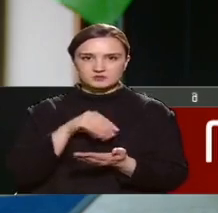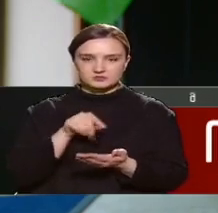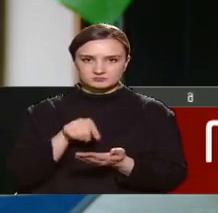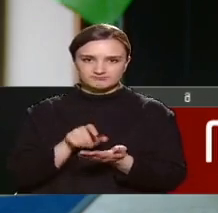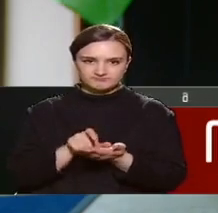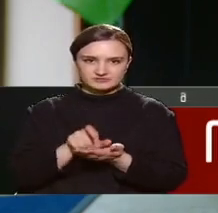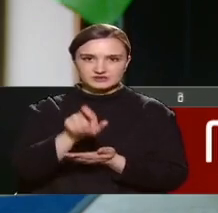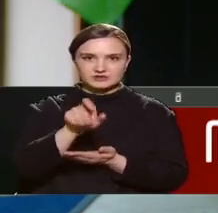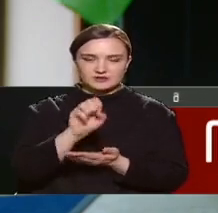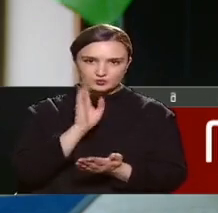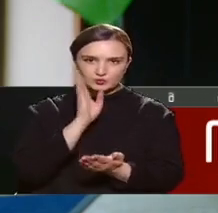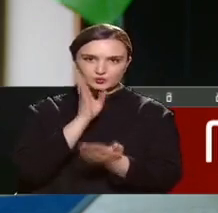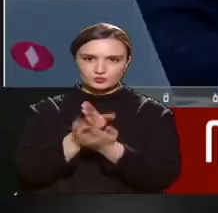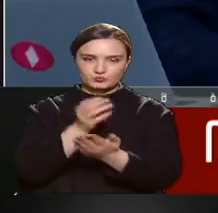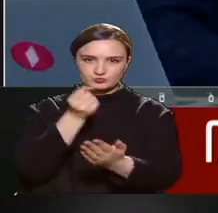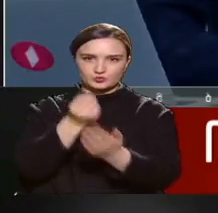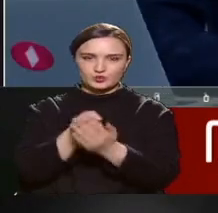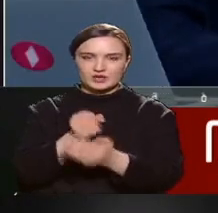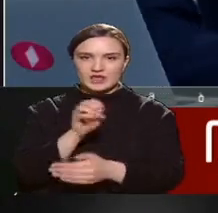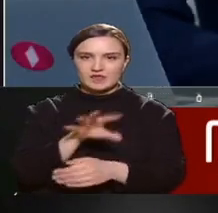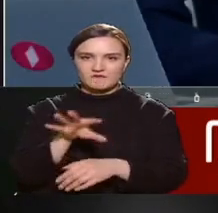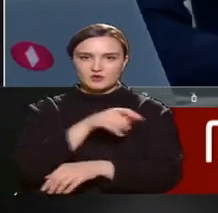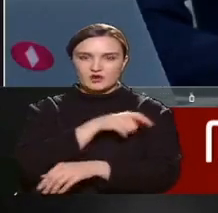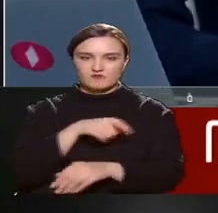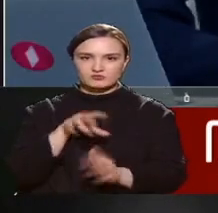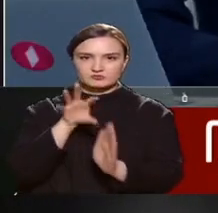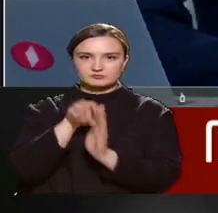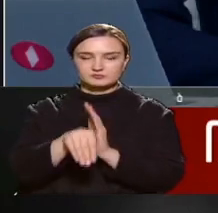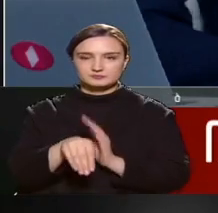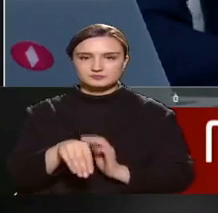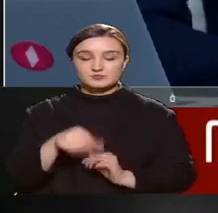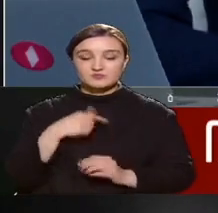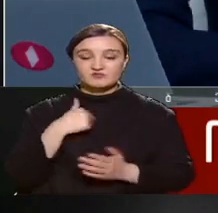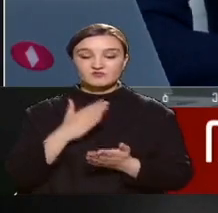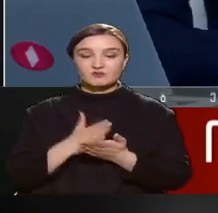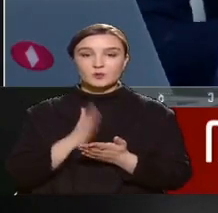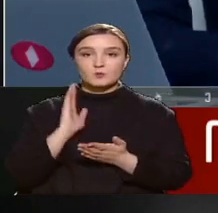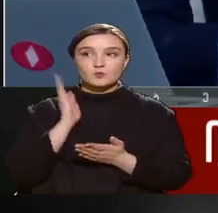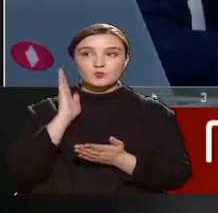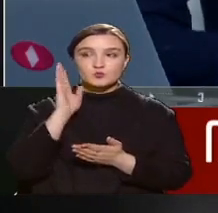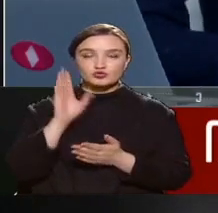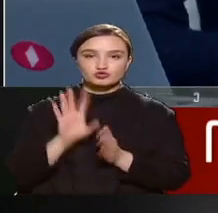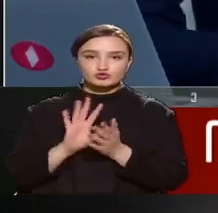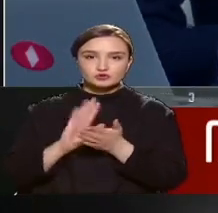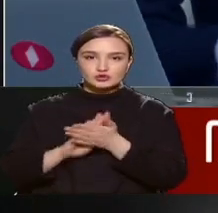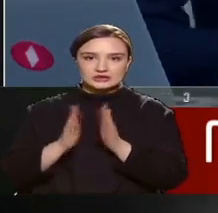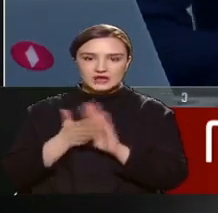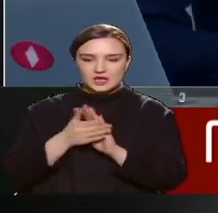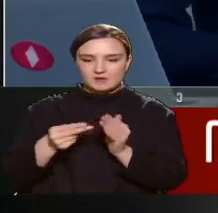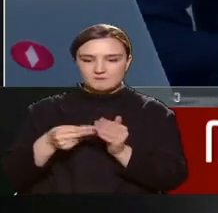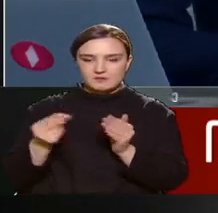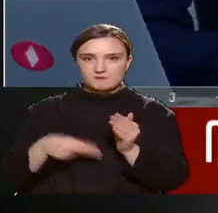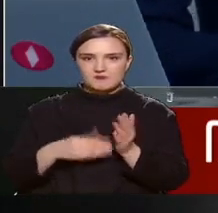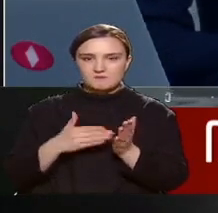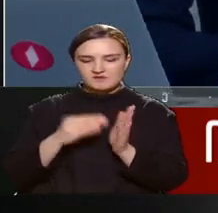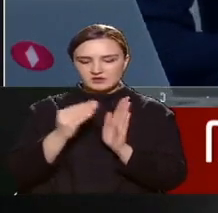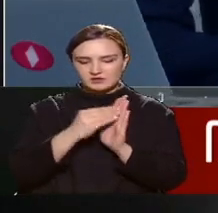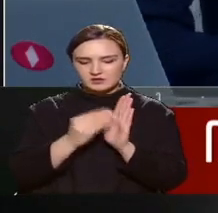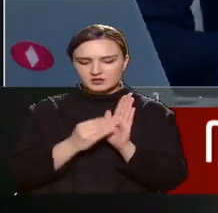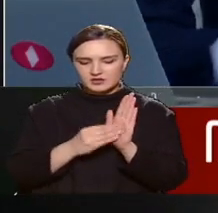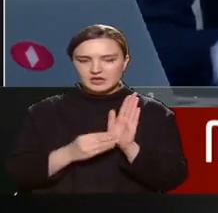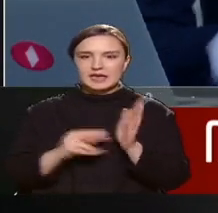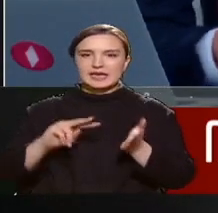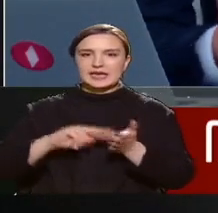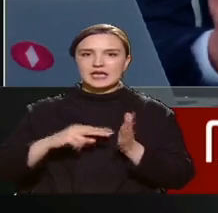ევროკავშირის წევრი ქვეყანა გავხდეთ. აი ჩვენ გაფორმებული გვაქვს ასოცირების შეთანხმება ევროკავშირთან და გარკვეულწილად გაწერილიც გვაქვს გეგმა